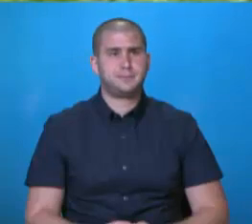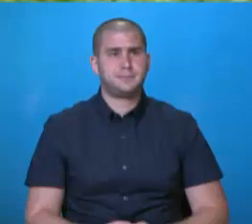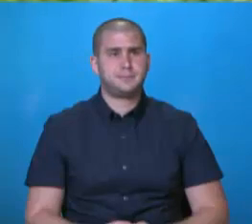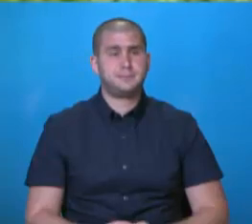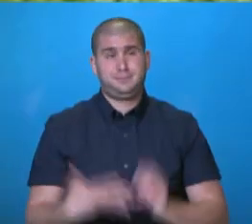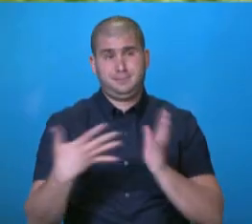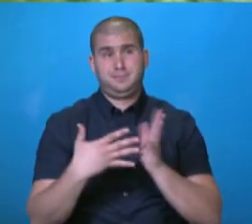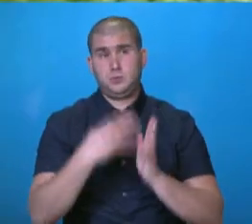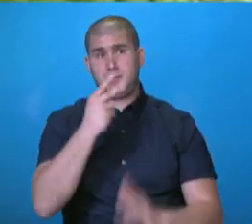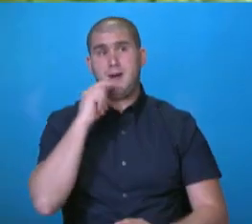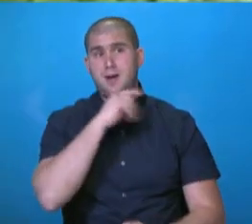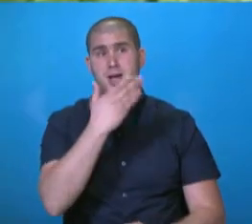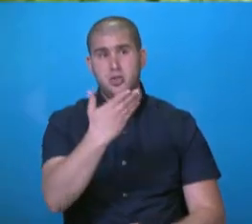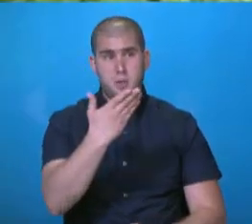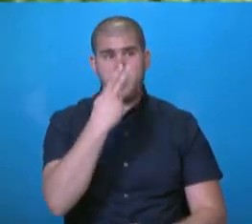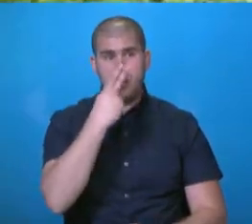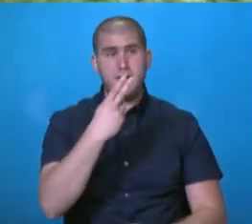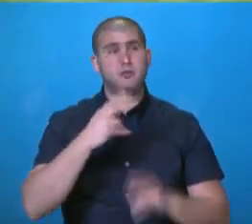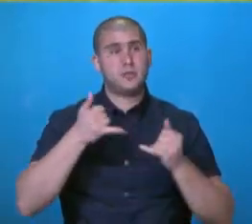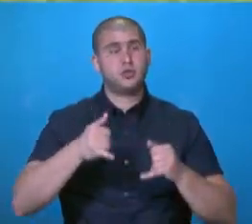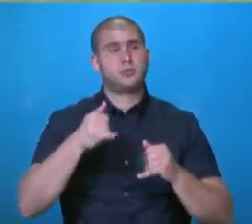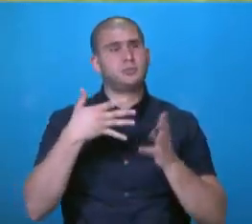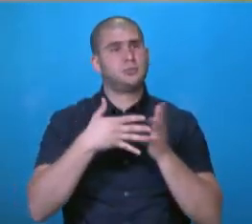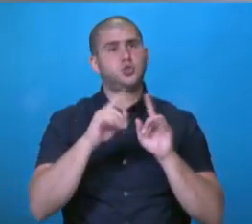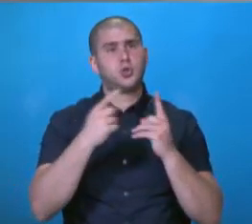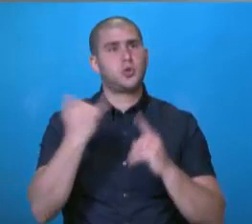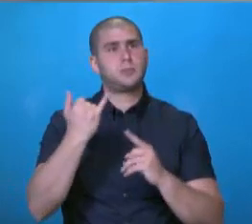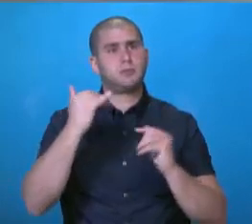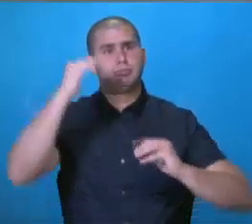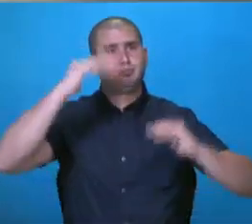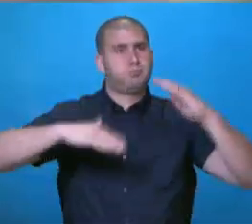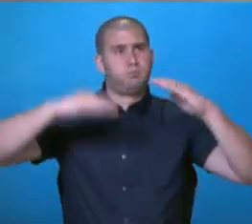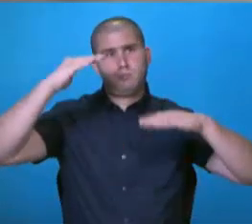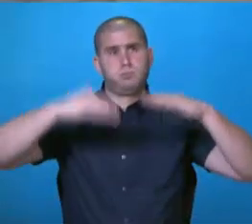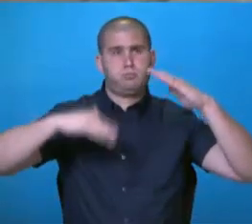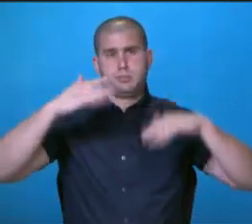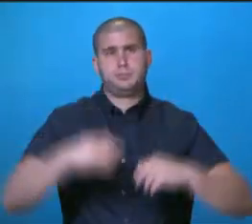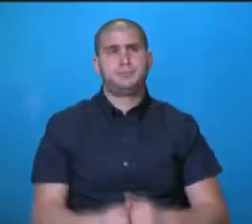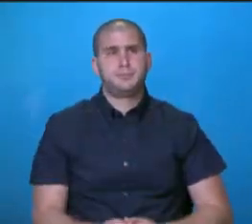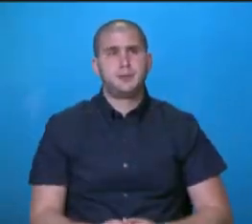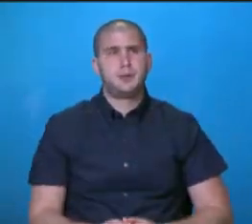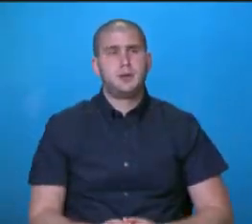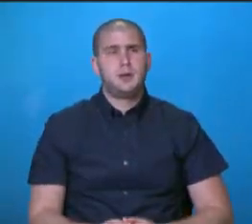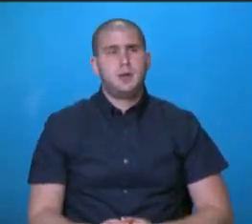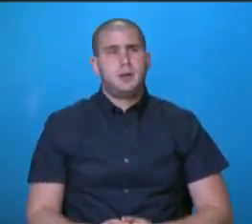Вот это среднее. Главное, это вот это красное. А это мгновенное значение, оно может быть разное. Оно очень сильно разнится бывает.